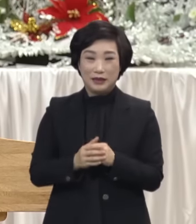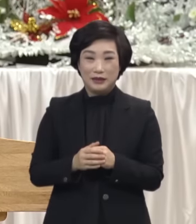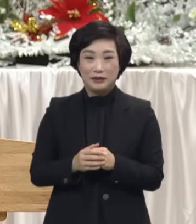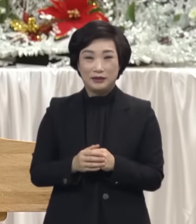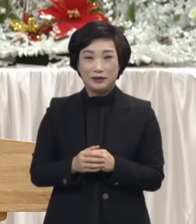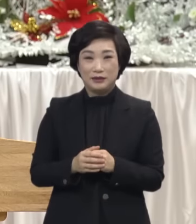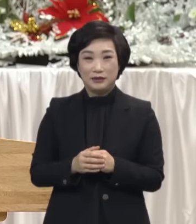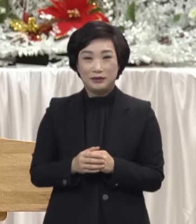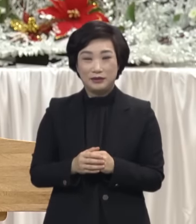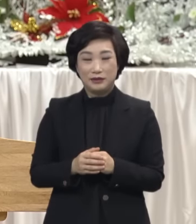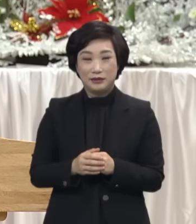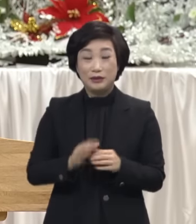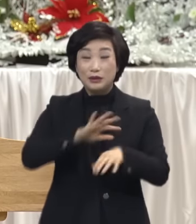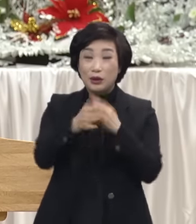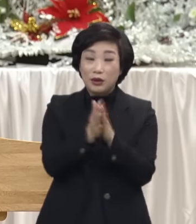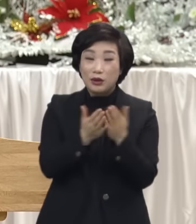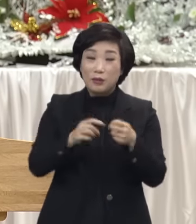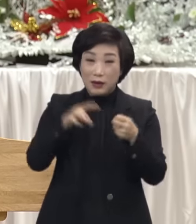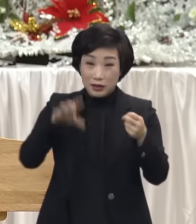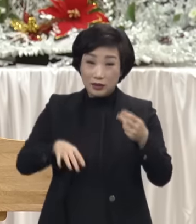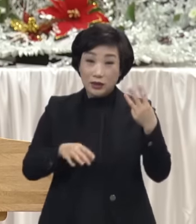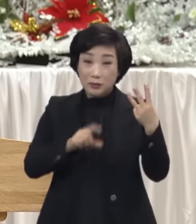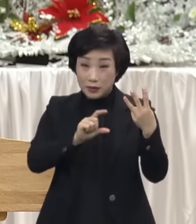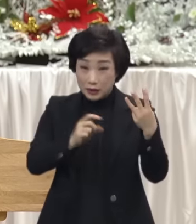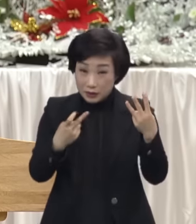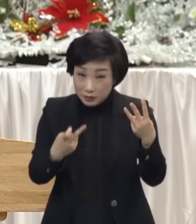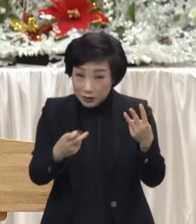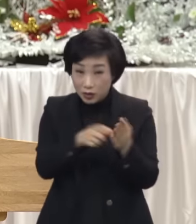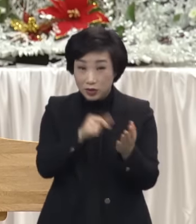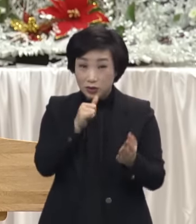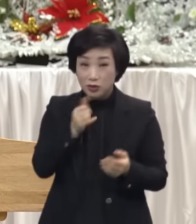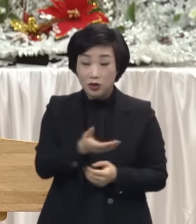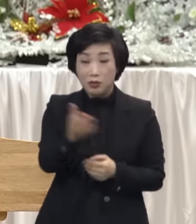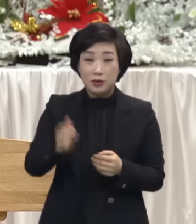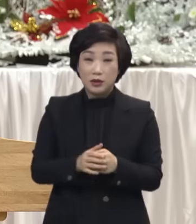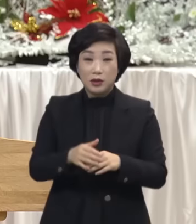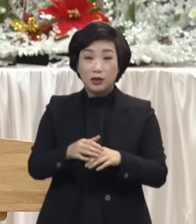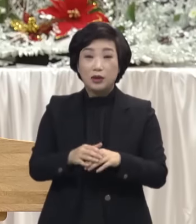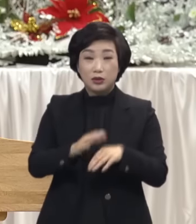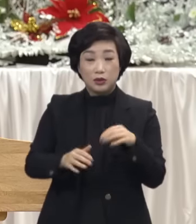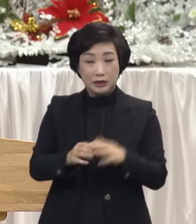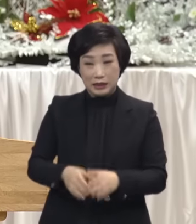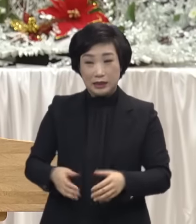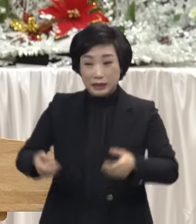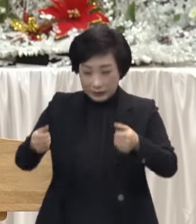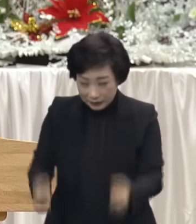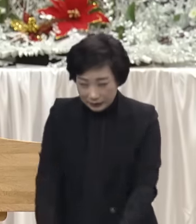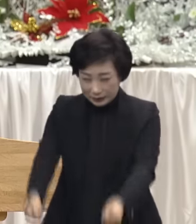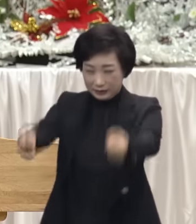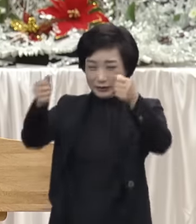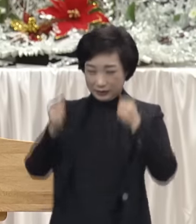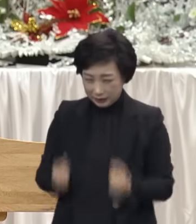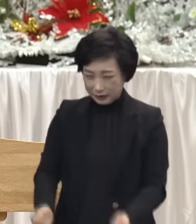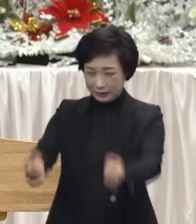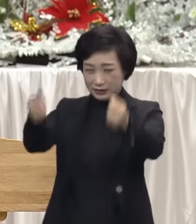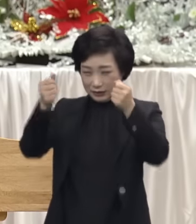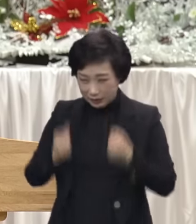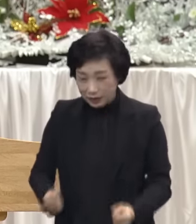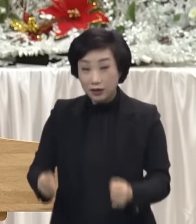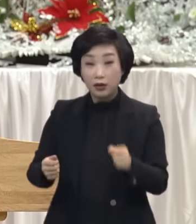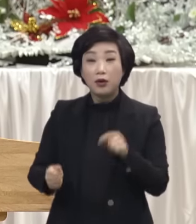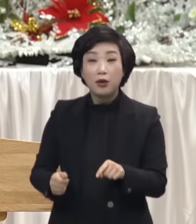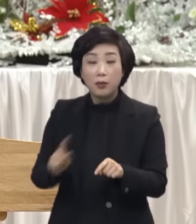그래서 마태복음 3장 12절에 손에 키를 들고 자기의